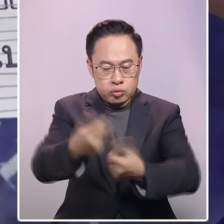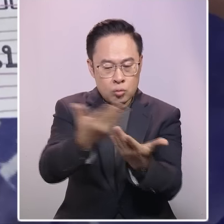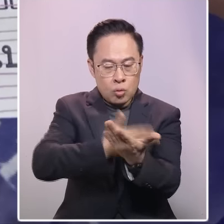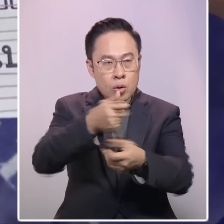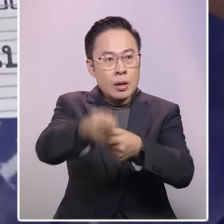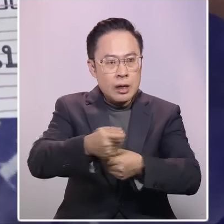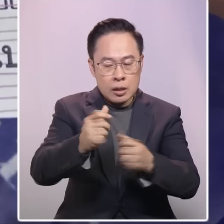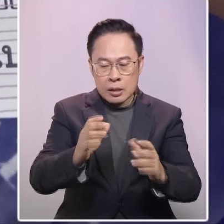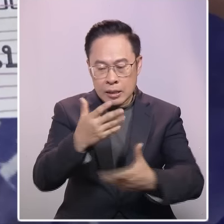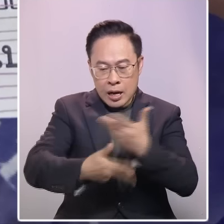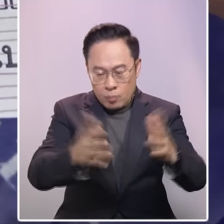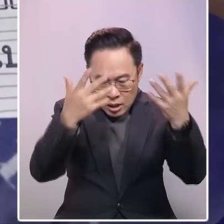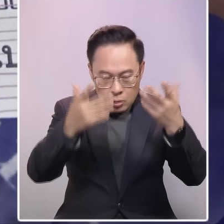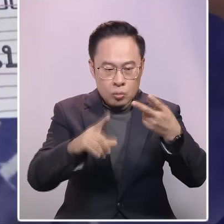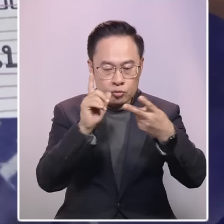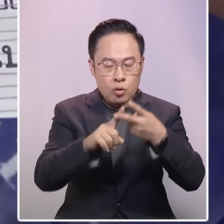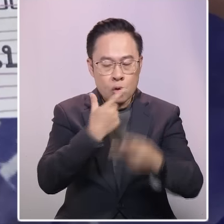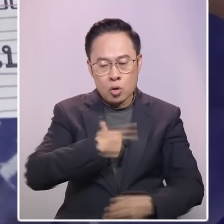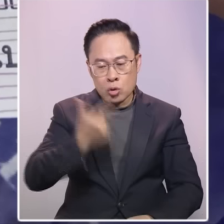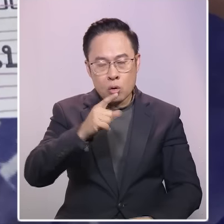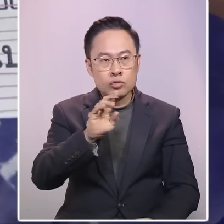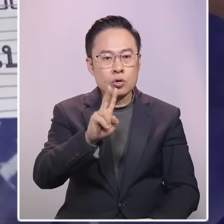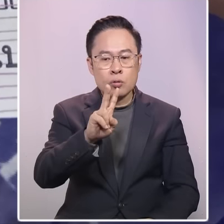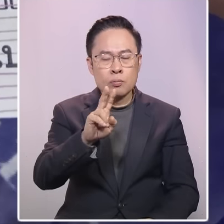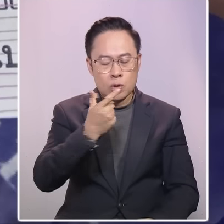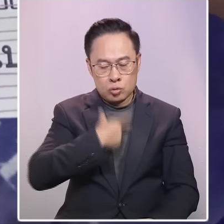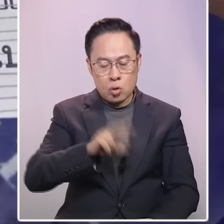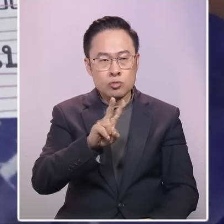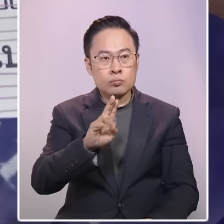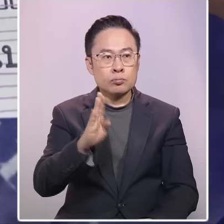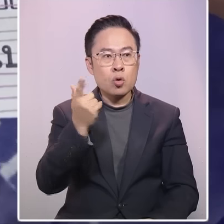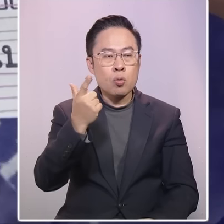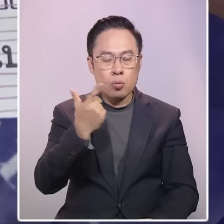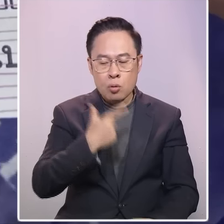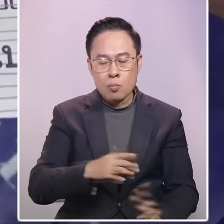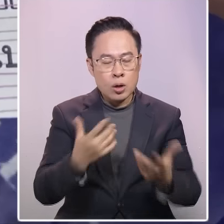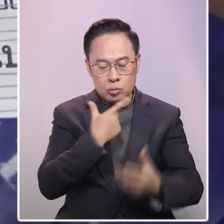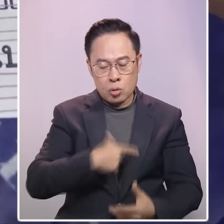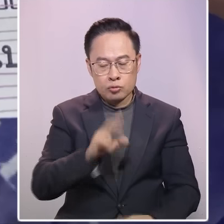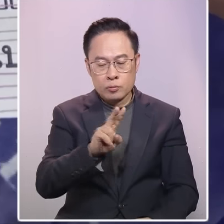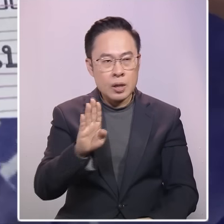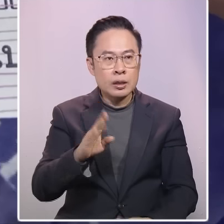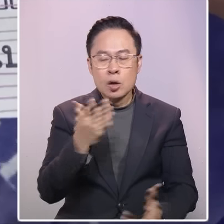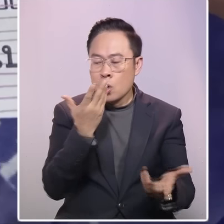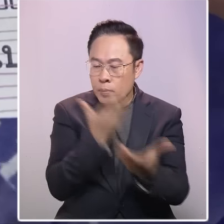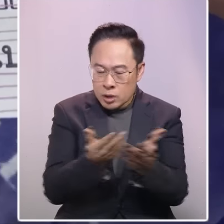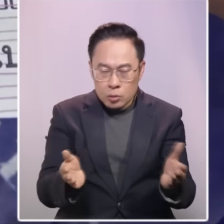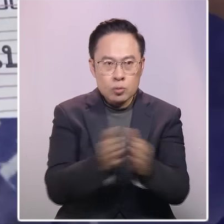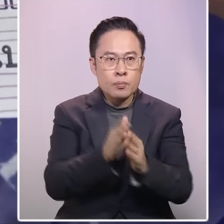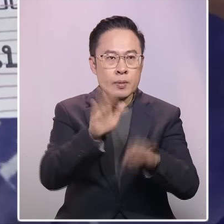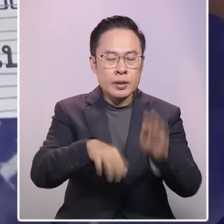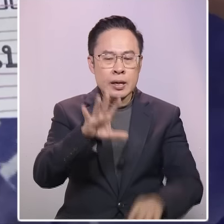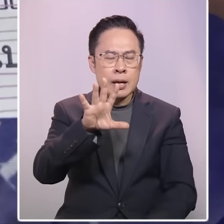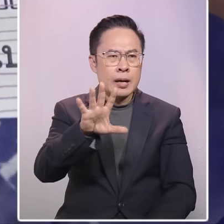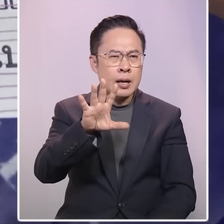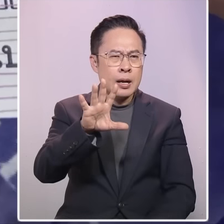ทอง 2บาทที่ให้คนร้ายเอาไปขายเรียบร้อยครับค่ะคุณยายเงินประมาณเกือบๆ600,000บาทหาย